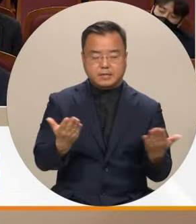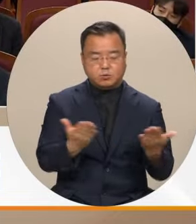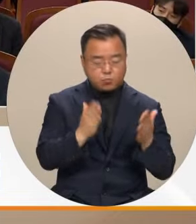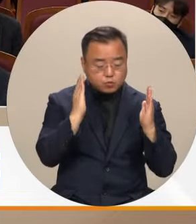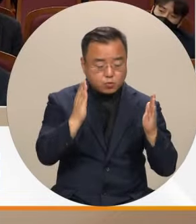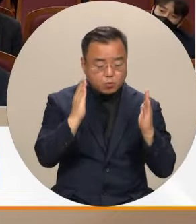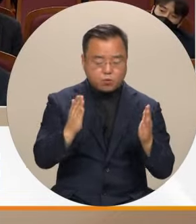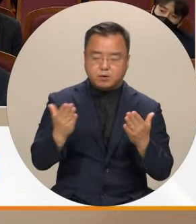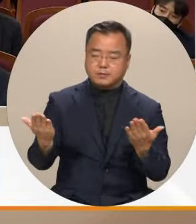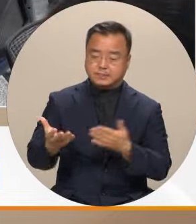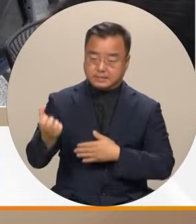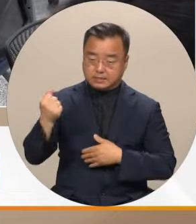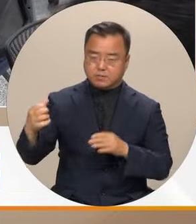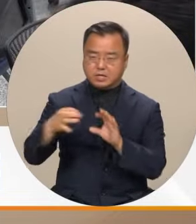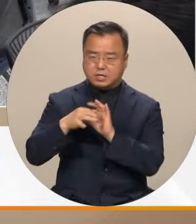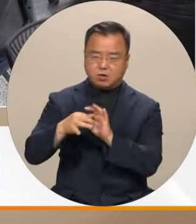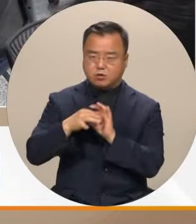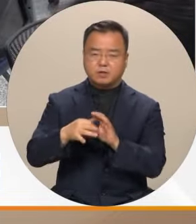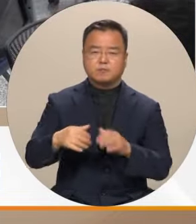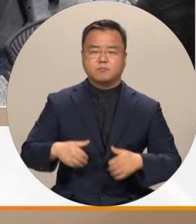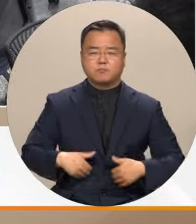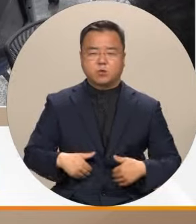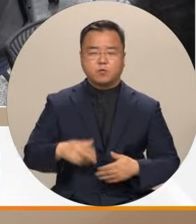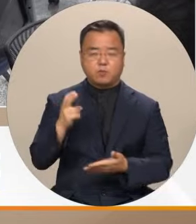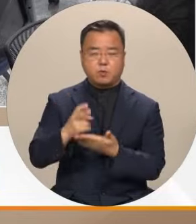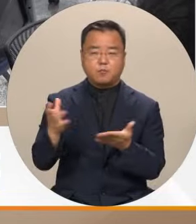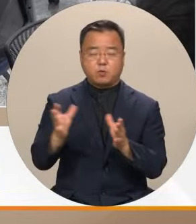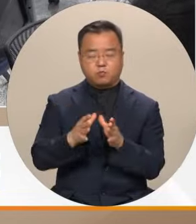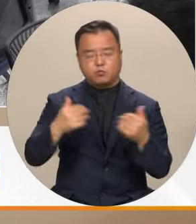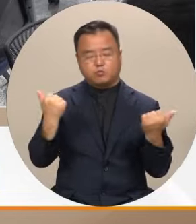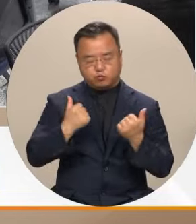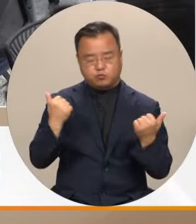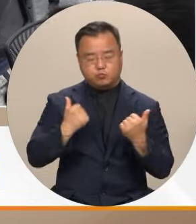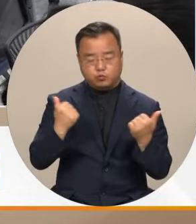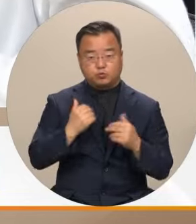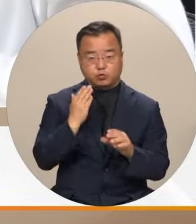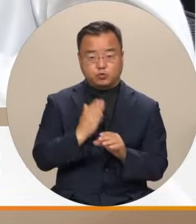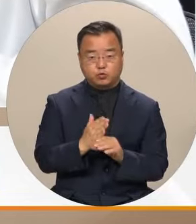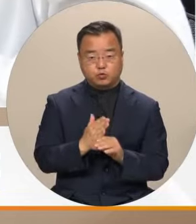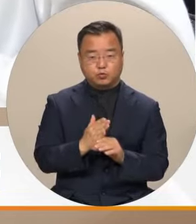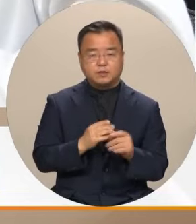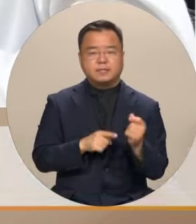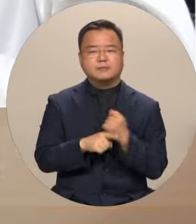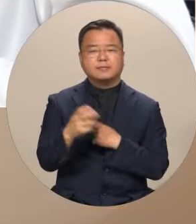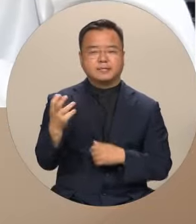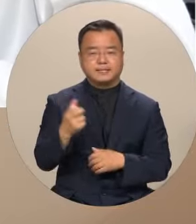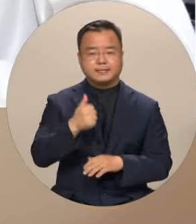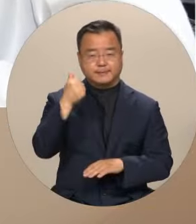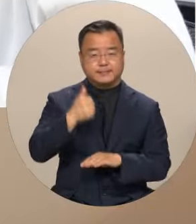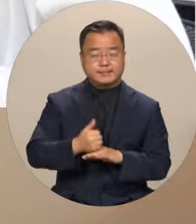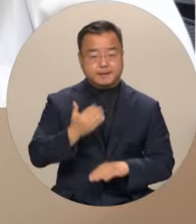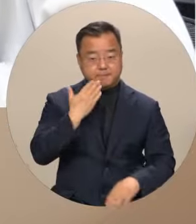비자 정책을 요구하고 있고 또 법무부와 지속적으로 논의하고 있는 주제인만큼 유의미한 성과가 있을지 주목되는 부분입니다